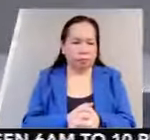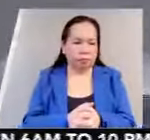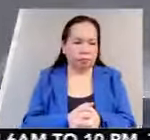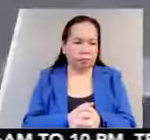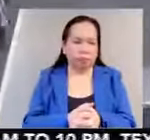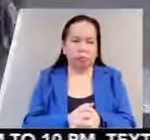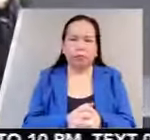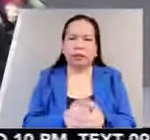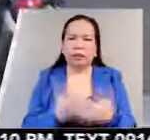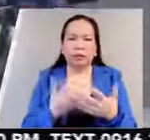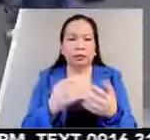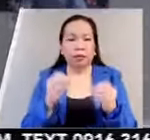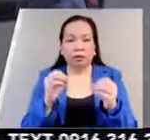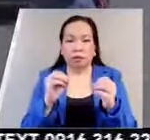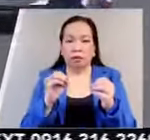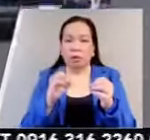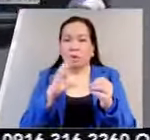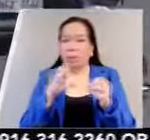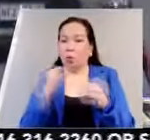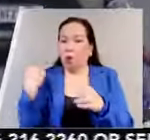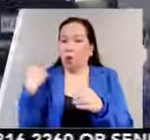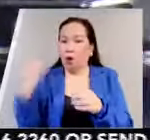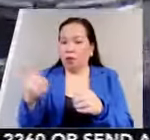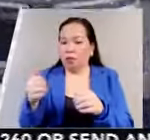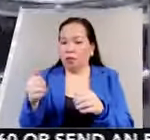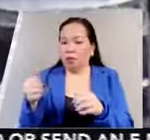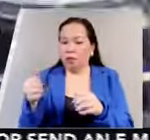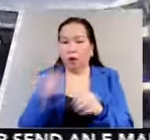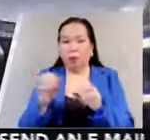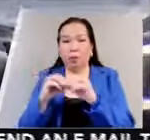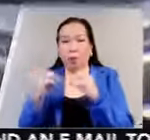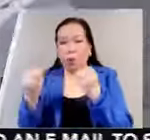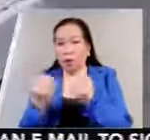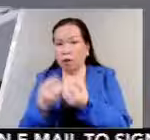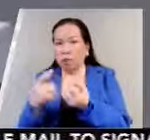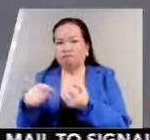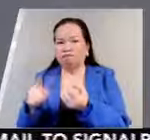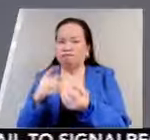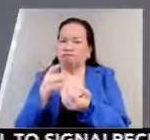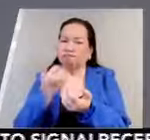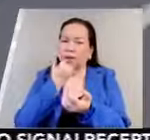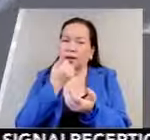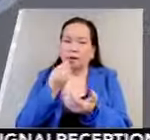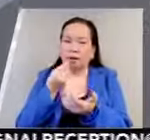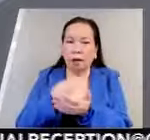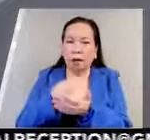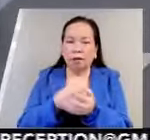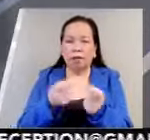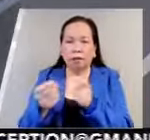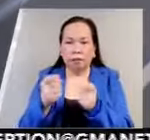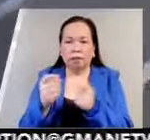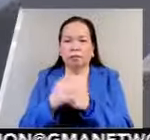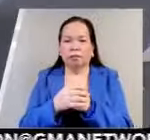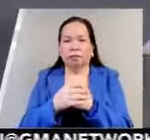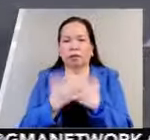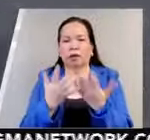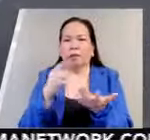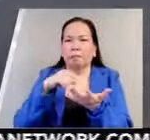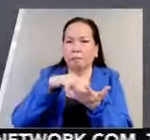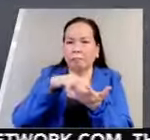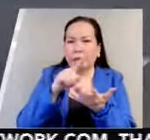mga officers ng transport group yung pera. So, nalugi po or hindi ko nakabayad kagad sa